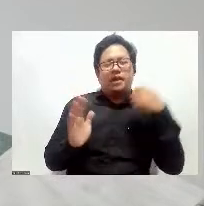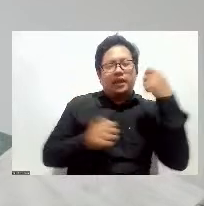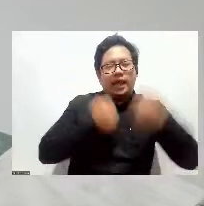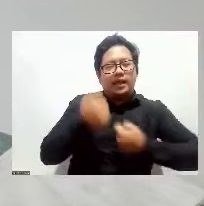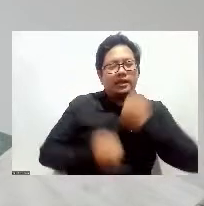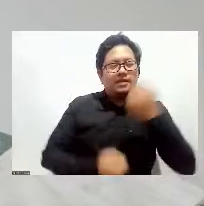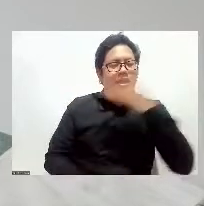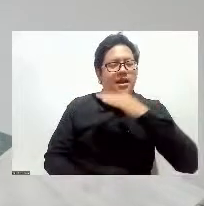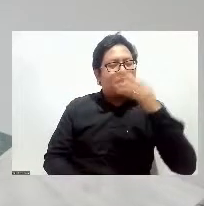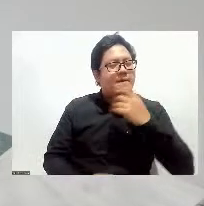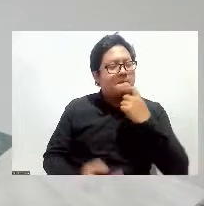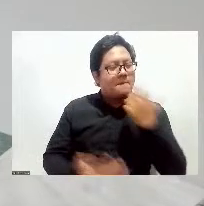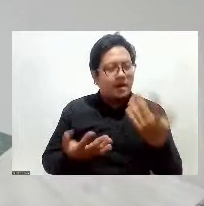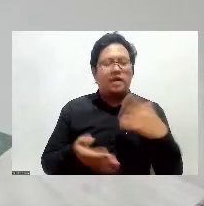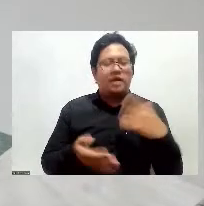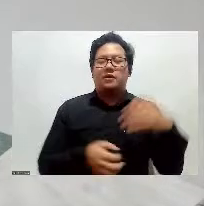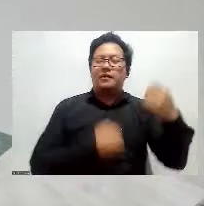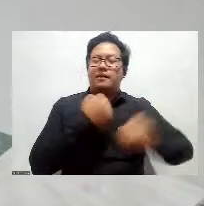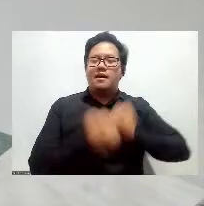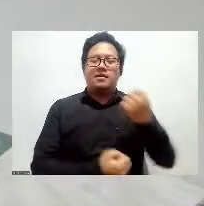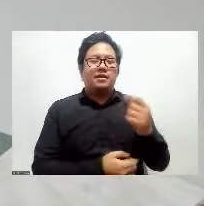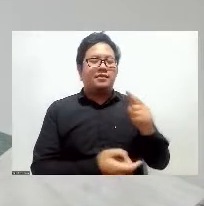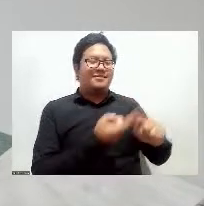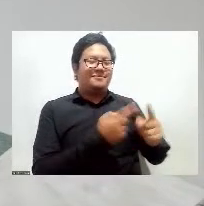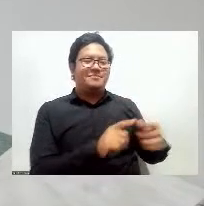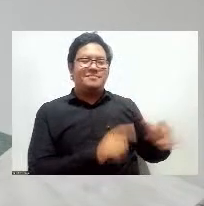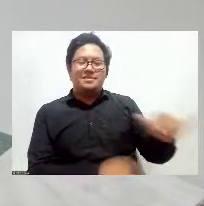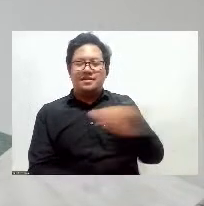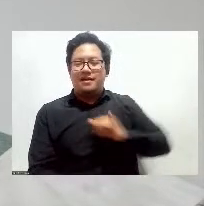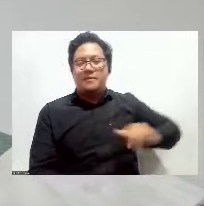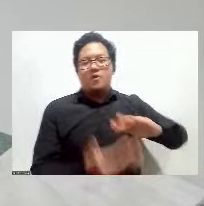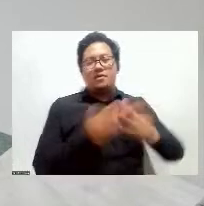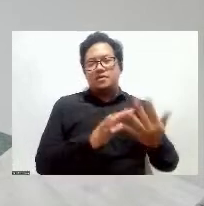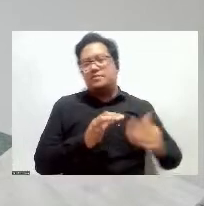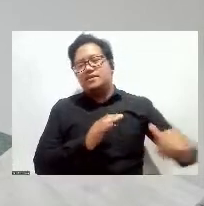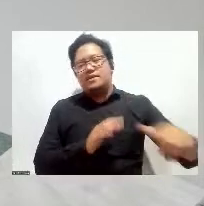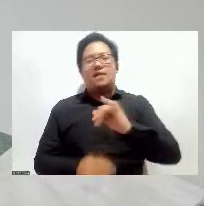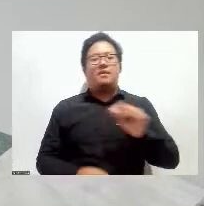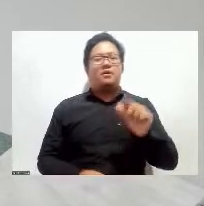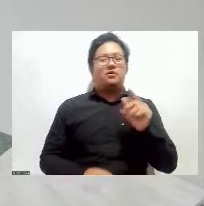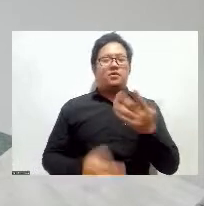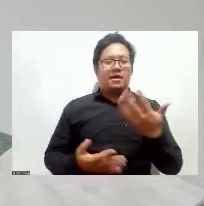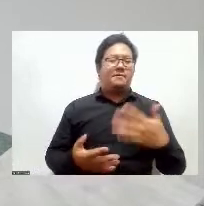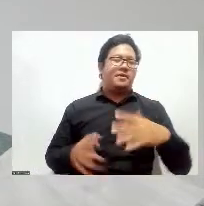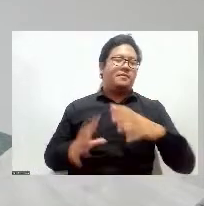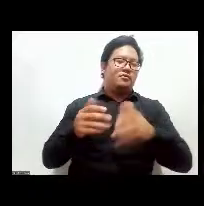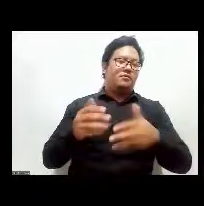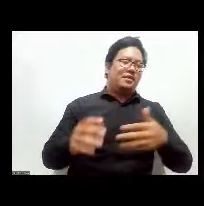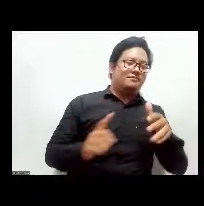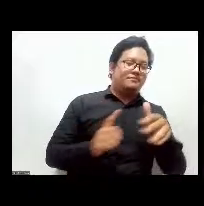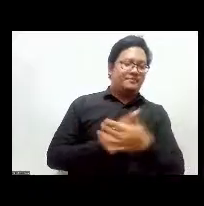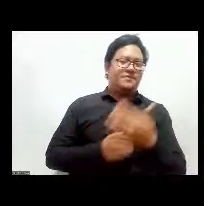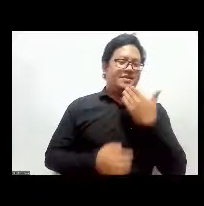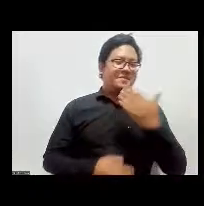dan komunitas untuk tak peduli dan melestarikannya bumi Selamat hari bumi